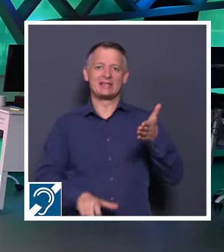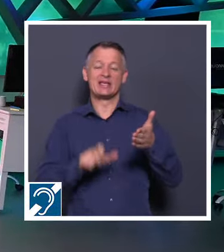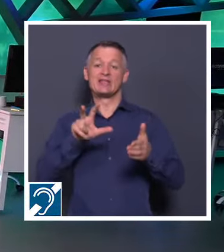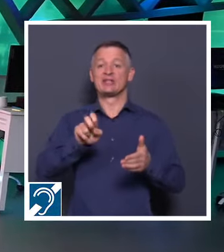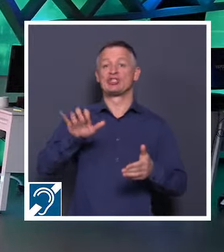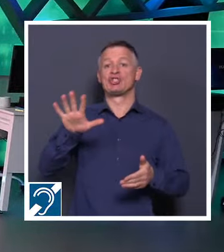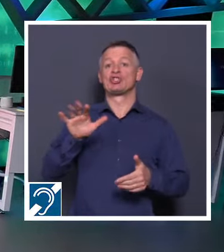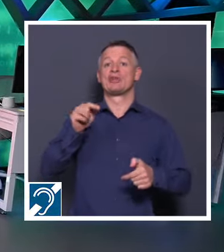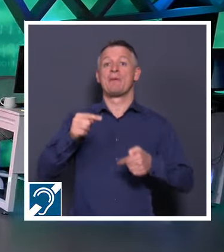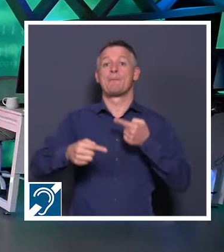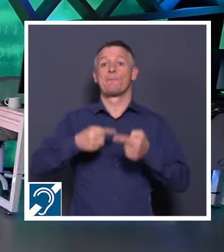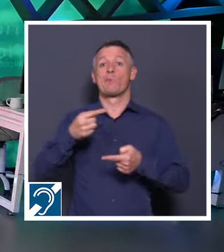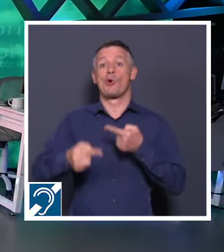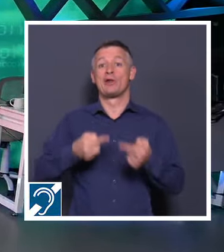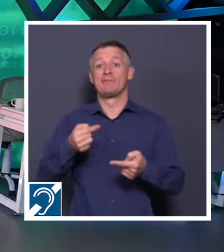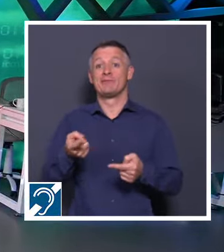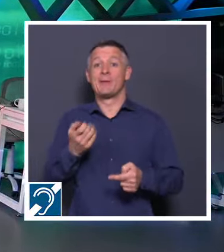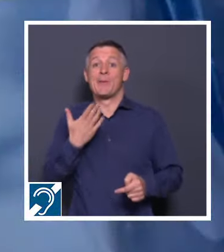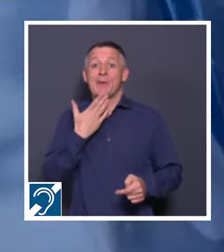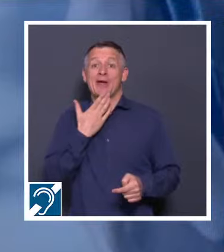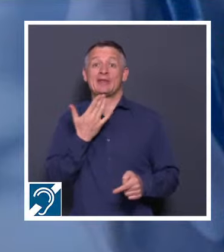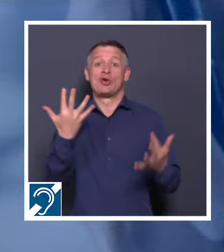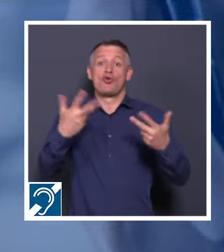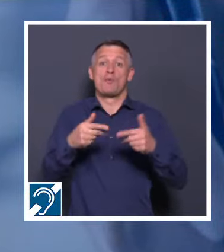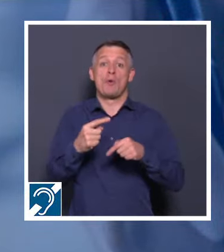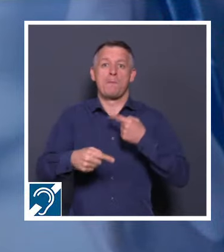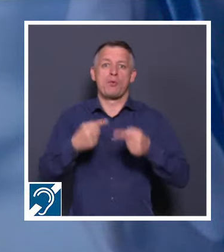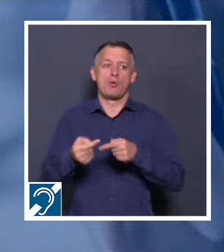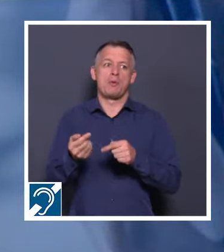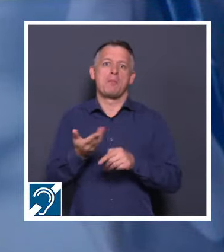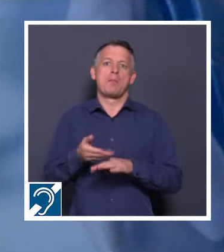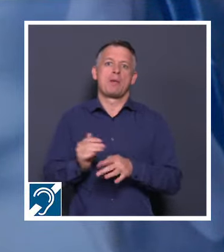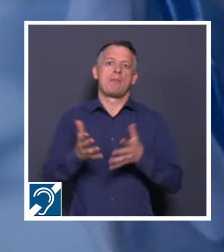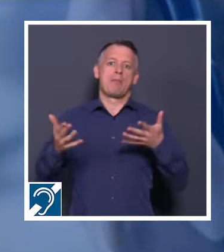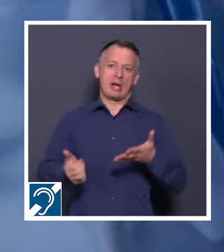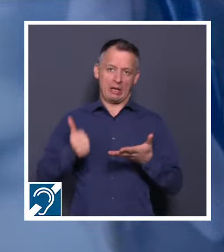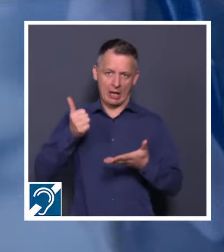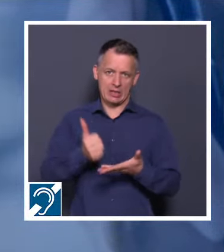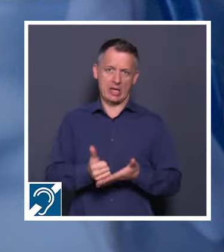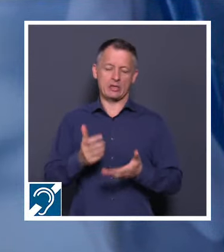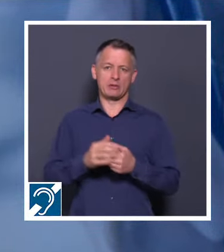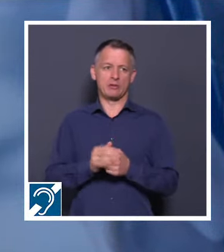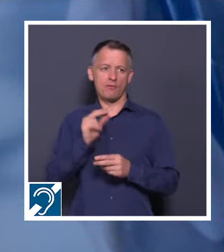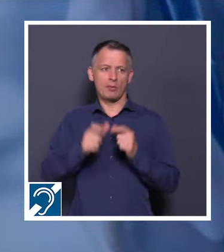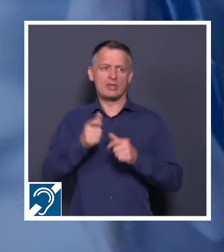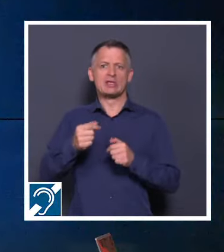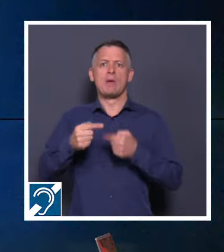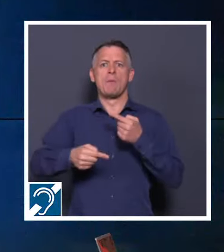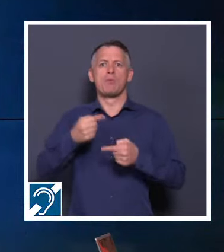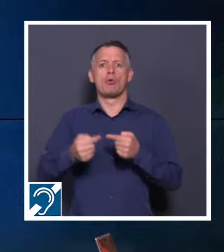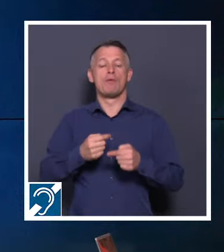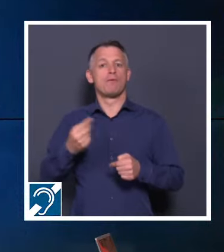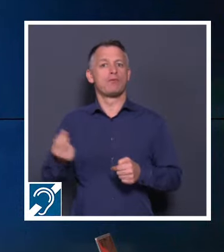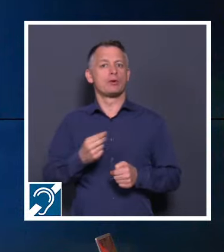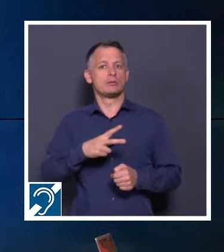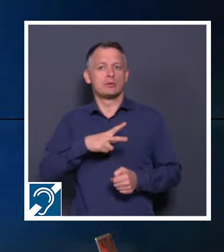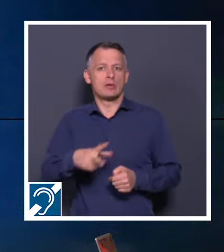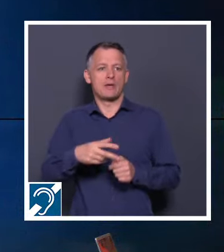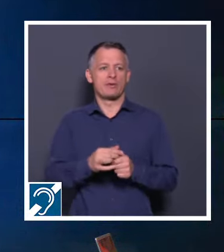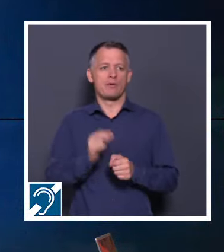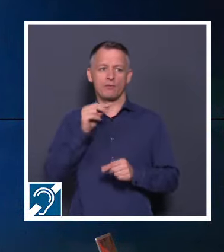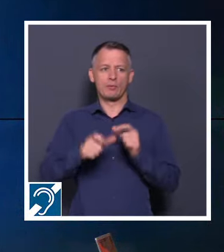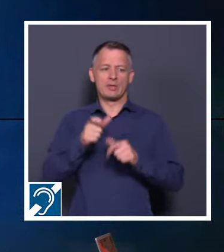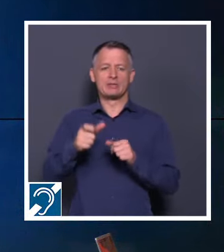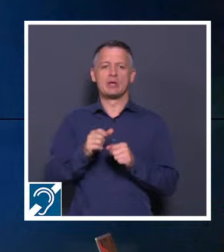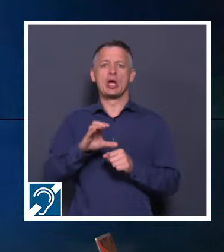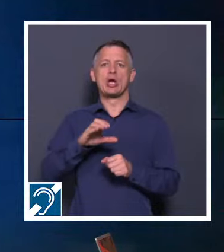35 de boli. Din păcate, numărul bolilor este mult mai mare în realitate. Vorbim despre boli extrem de contagioase, printre altele este vorba